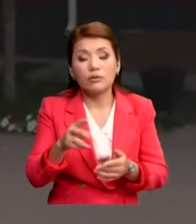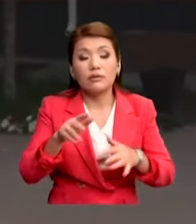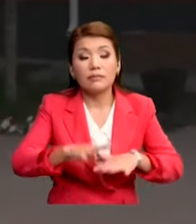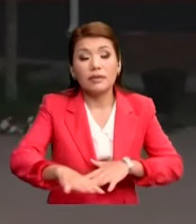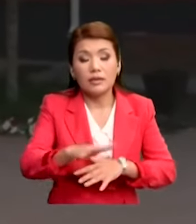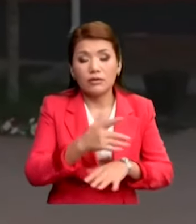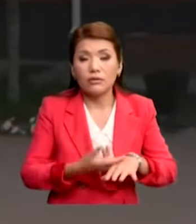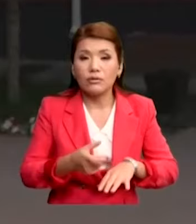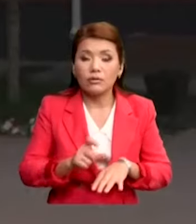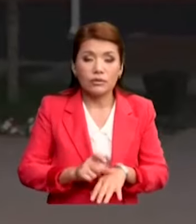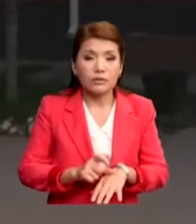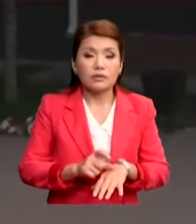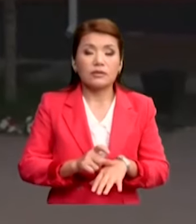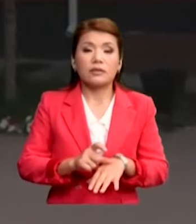которые